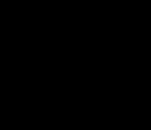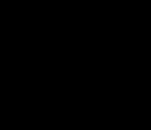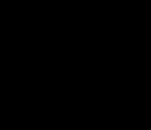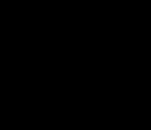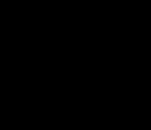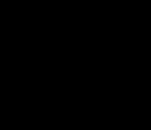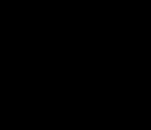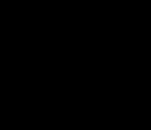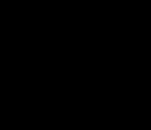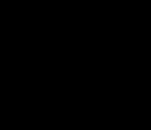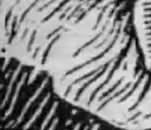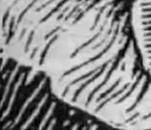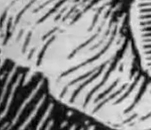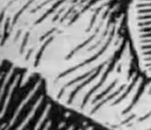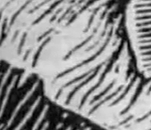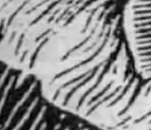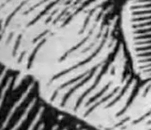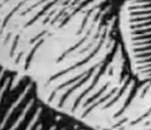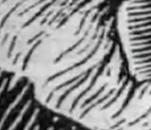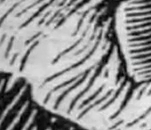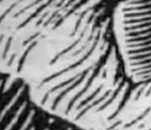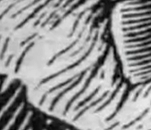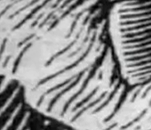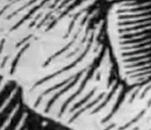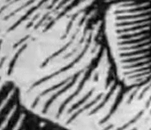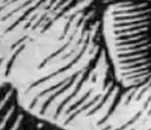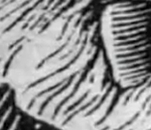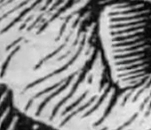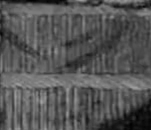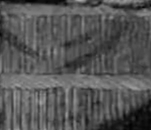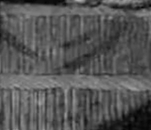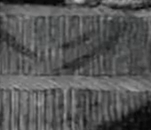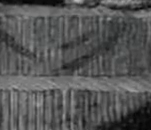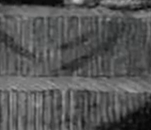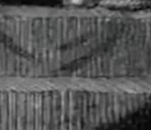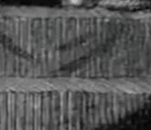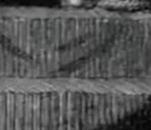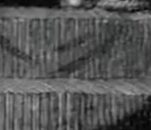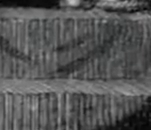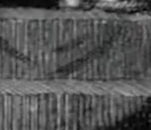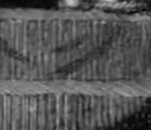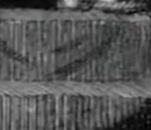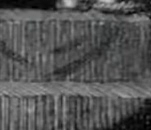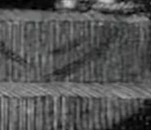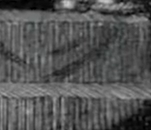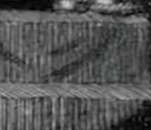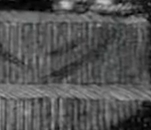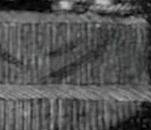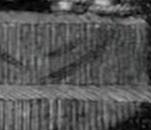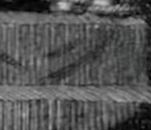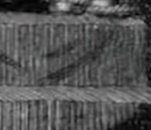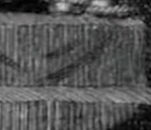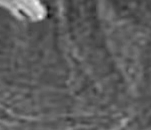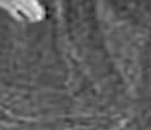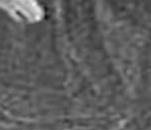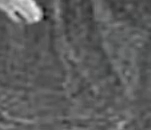המלכה איזבלה הראשונה מקסטיליה. הצו שיקף מדיניות של הכתר הספרדי, שביקש ליצור חברה נוצרית אחידה ללא